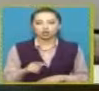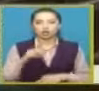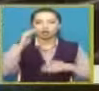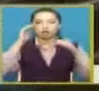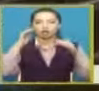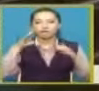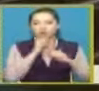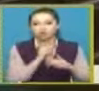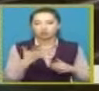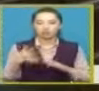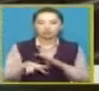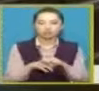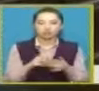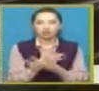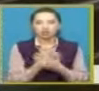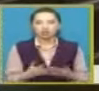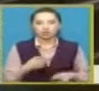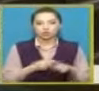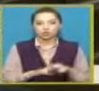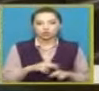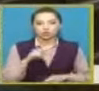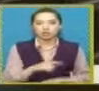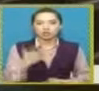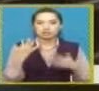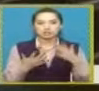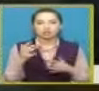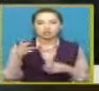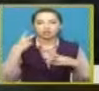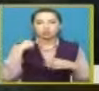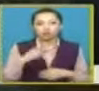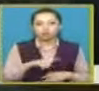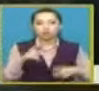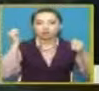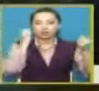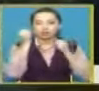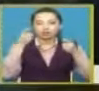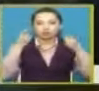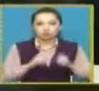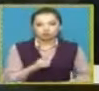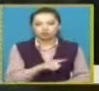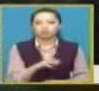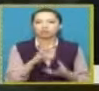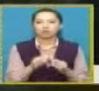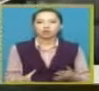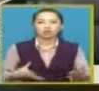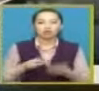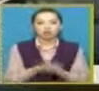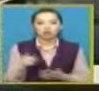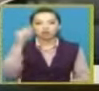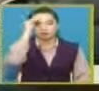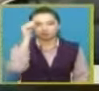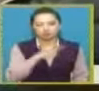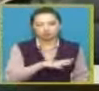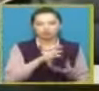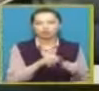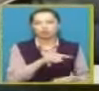иеленген адам үкім шығарылғанға дейін абақтыда отырбақ өз күнәсін түсінеді. Сондықтан ол келтірілген шығын көлемін өтіп, жәбірленуші кешірсе,